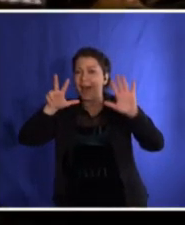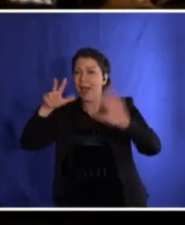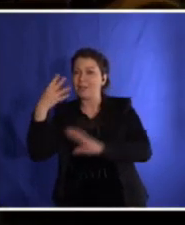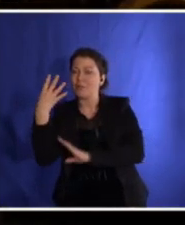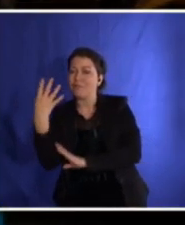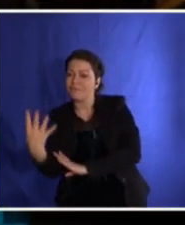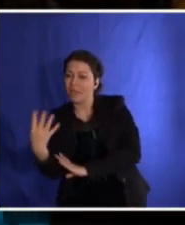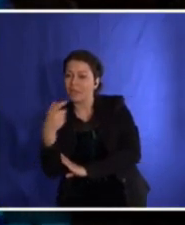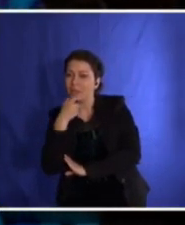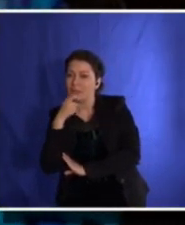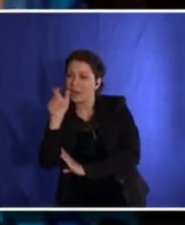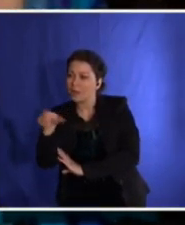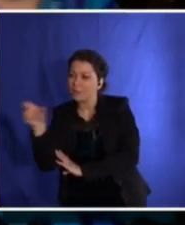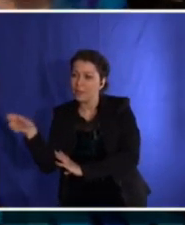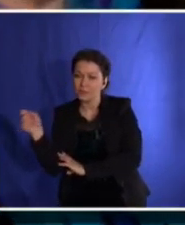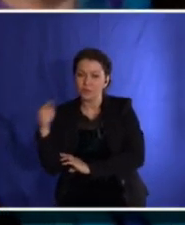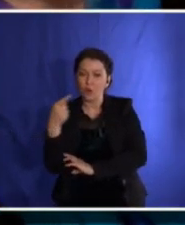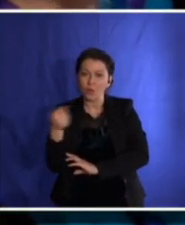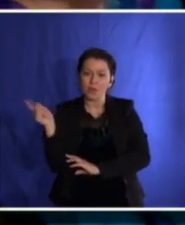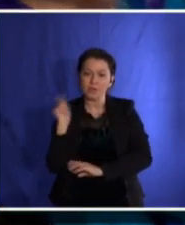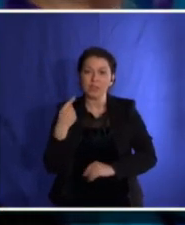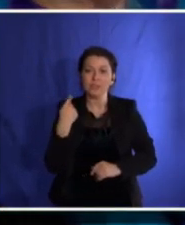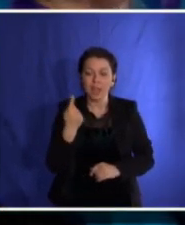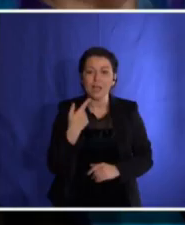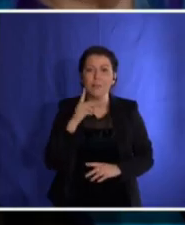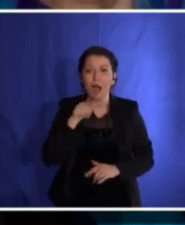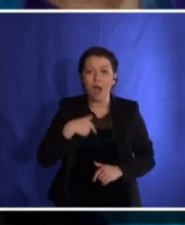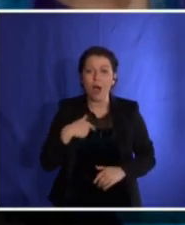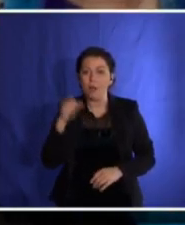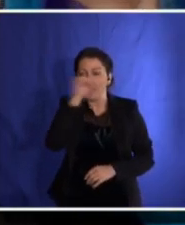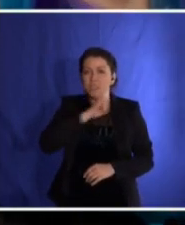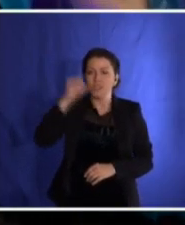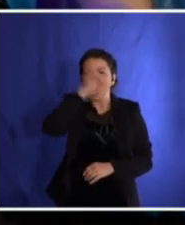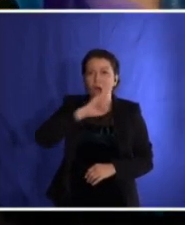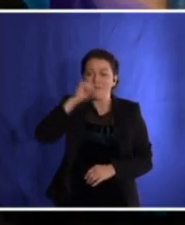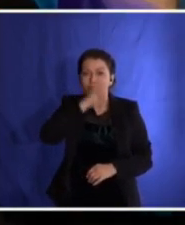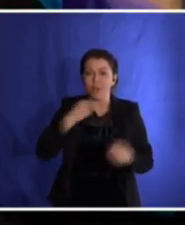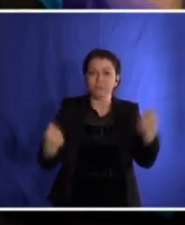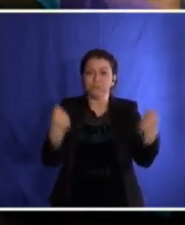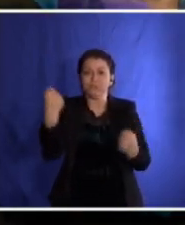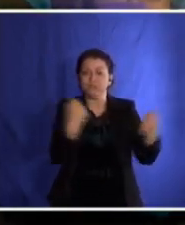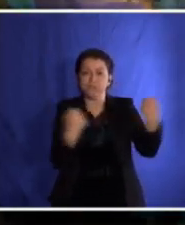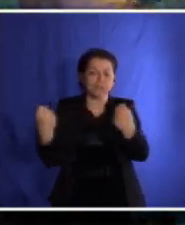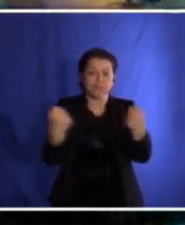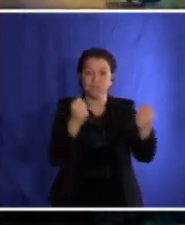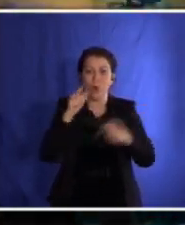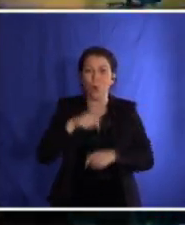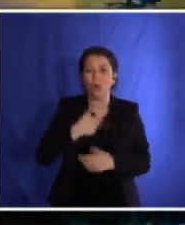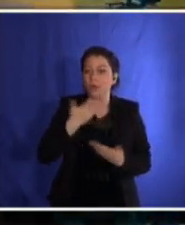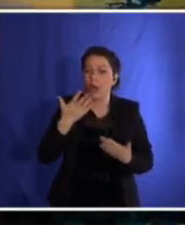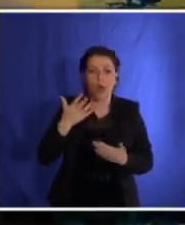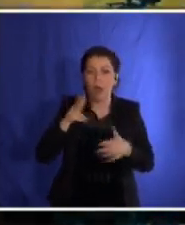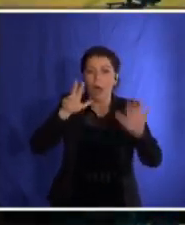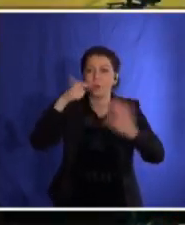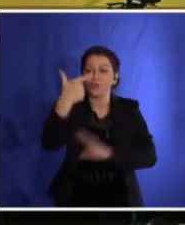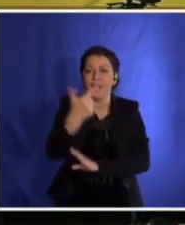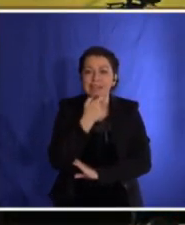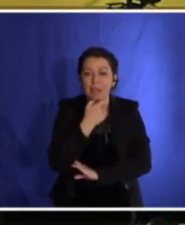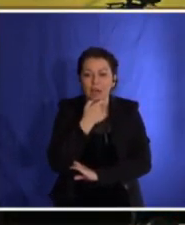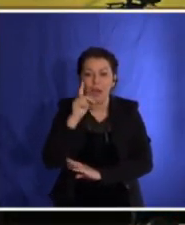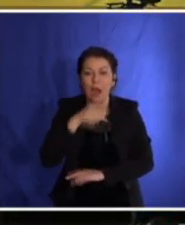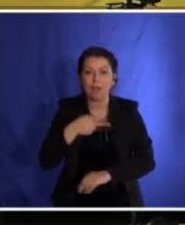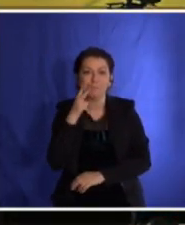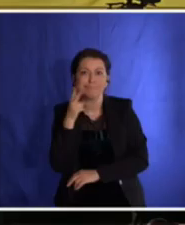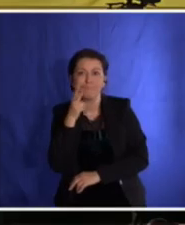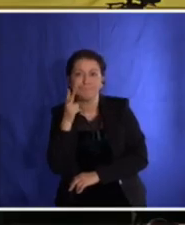der jedes Mal total besoffen herumfährt? Was ist mit den 28-Jährigen, der voll eingekifft mit dem Auto